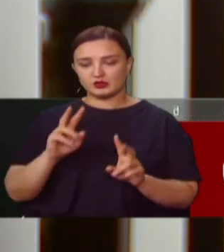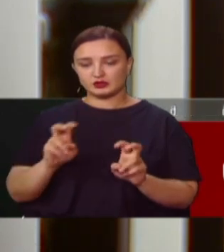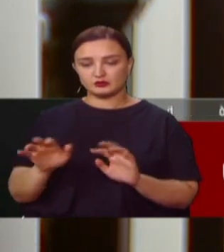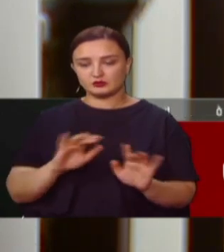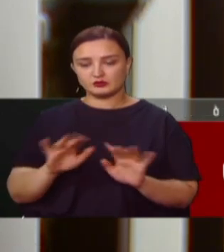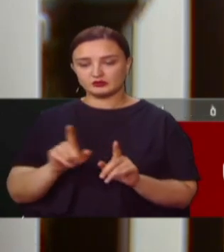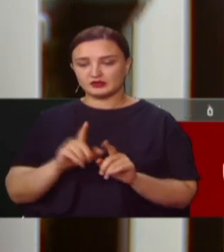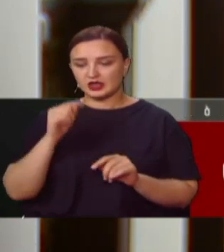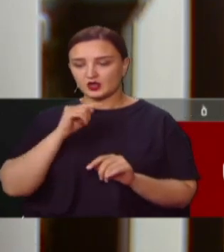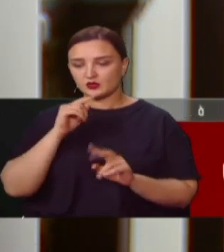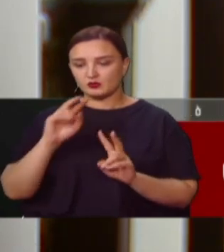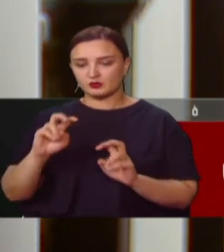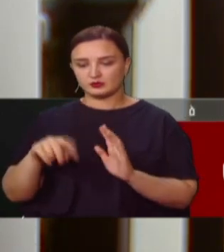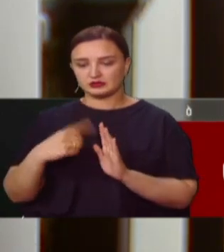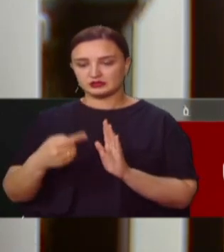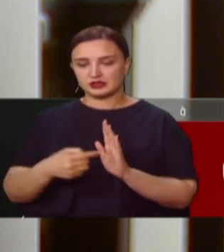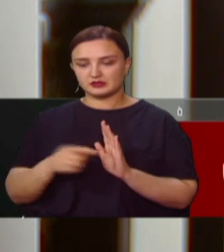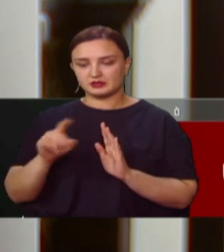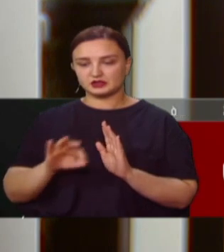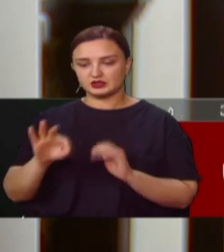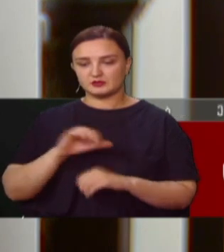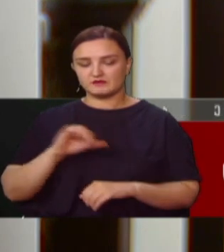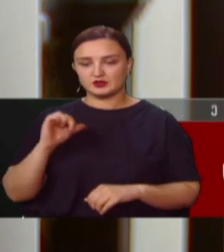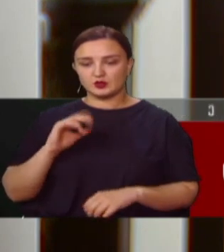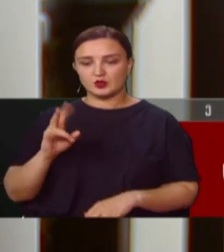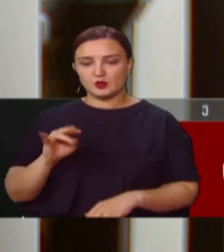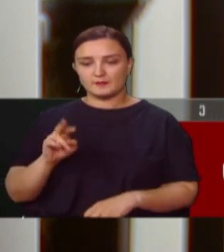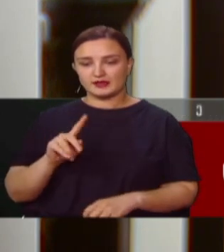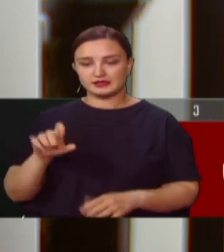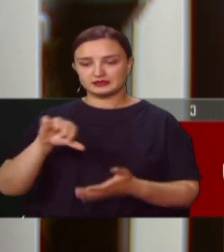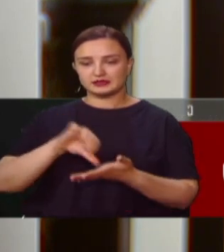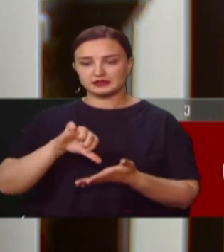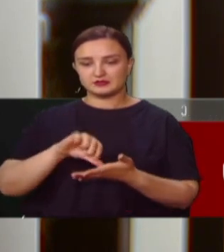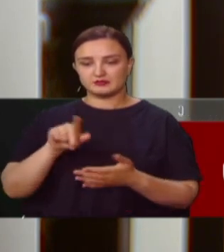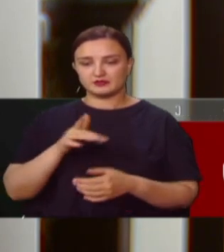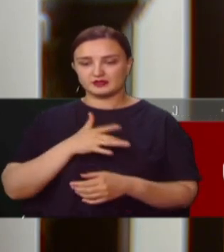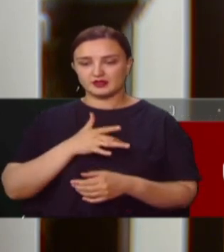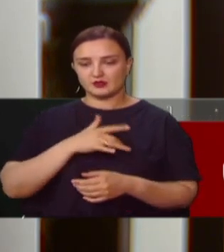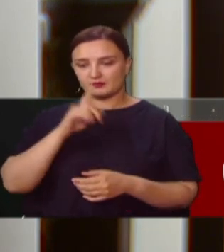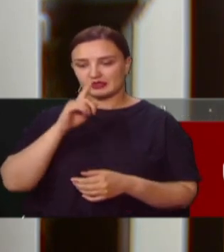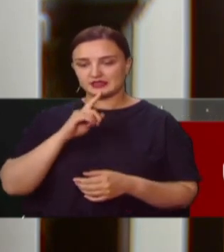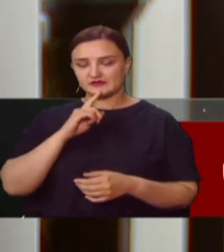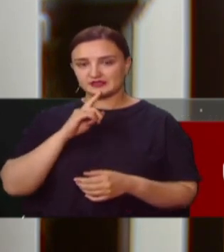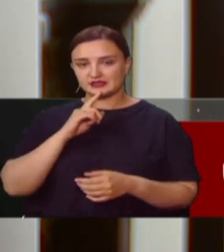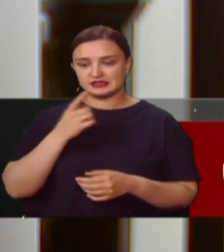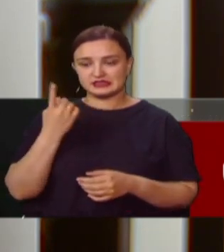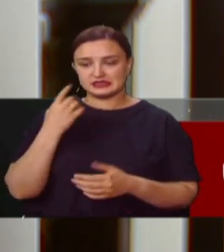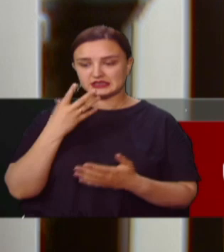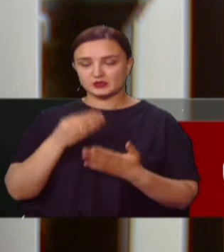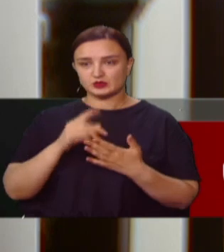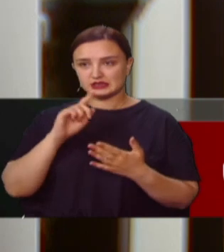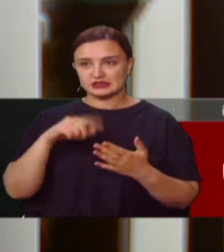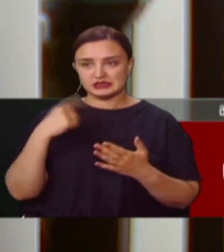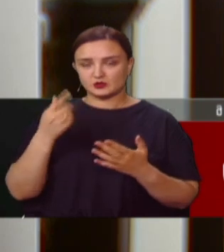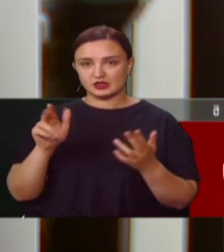ასევე ეკონომიკურ საკითხებს. რაც შეეხება თავად ირაკლი კობახიძის გამოსვლას, მან დაახლოებით ერთი თვის წინ წარუდგინა საკუთარი წლიური